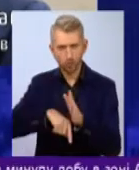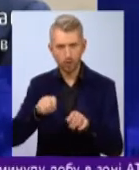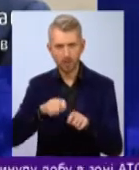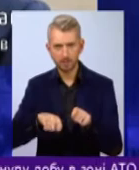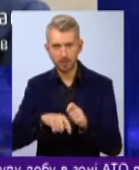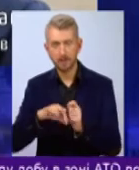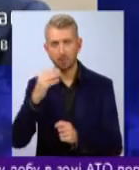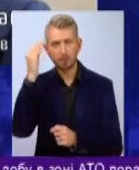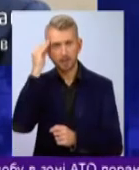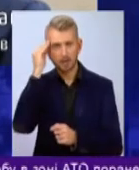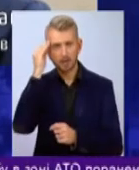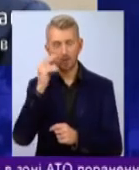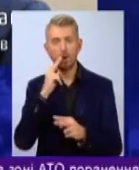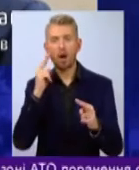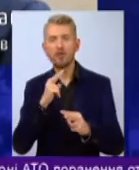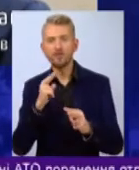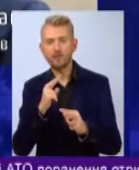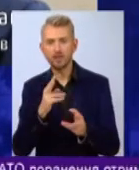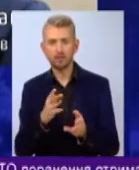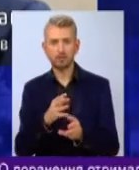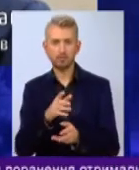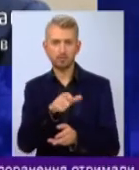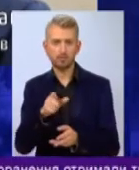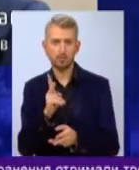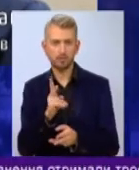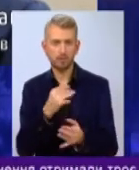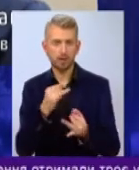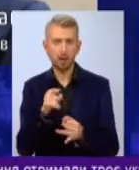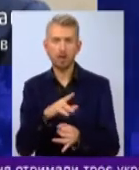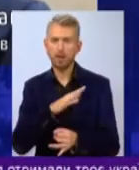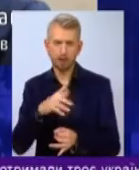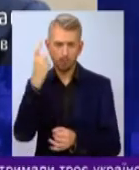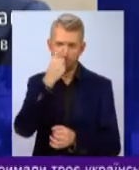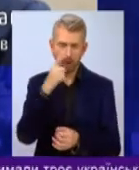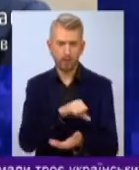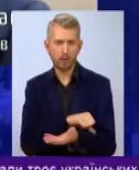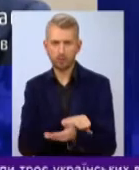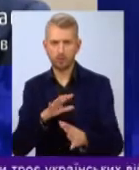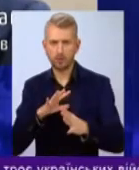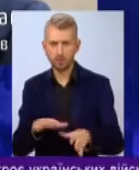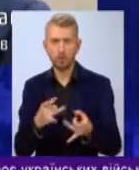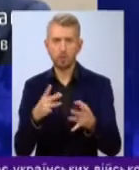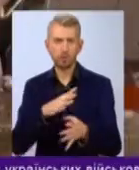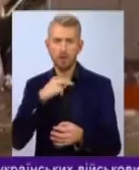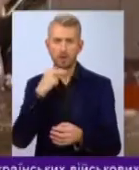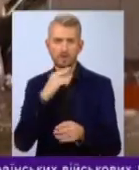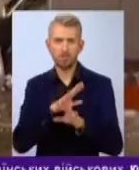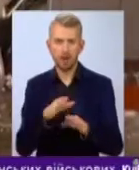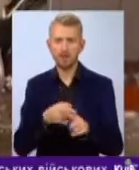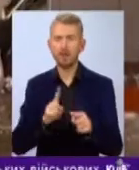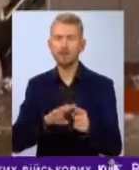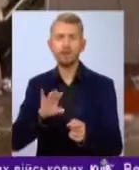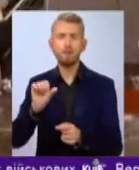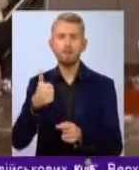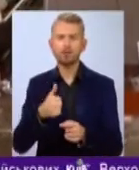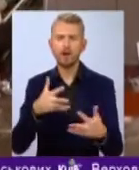По мнению очевидцев, патрульных, с которыми я говорил, она не была под алкоголем или под наркотиками, она просто была невнимательна. Це не перша ДТП